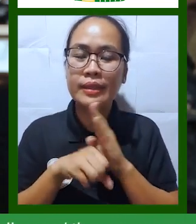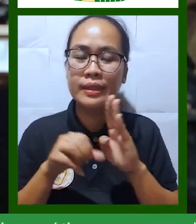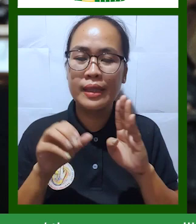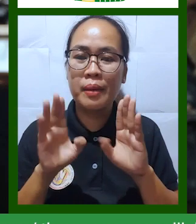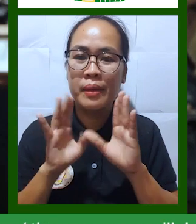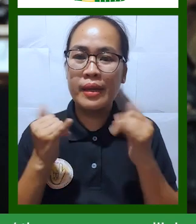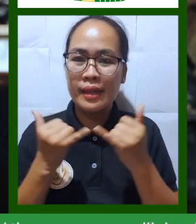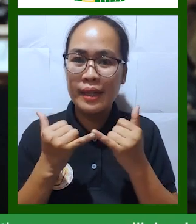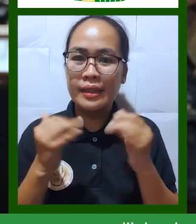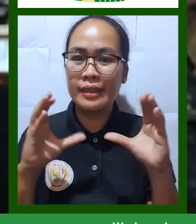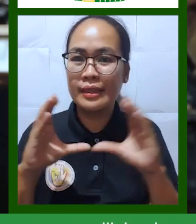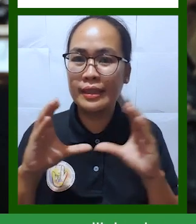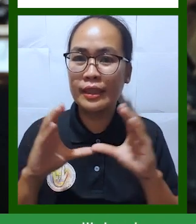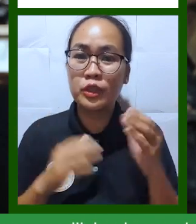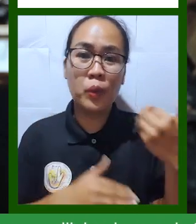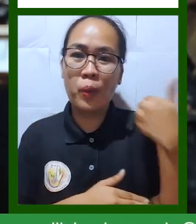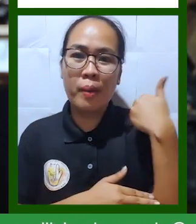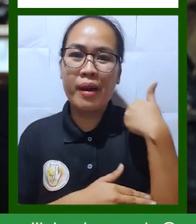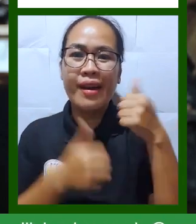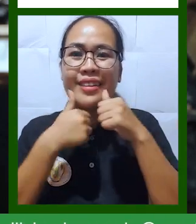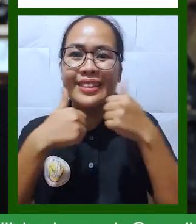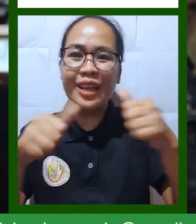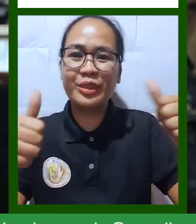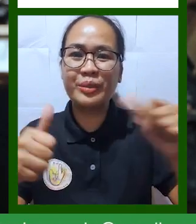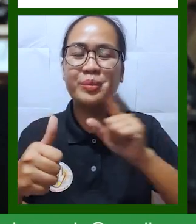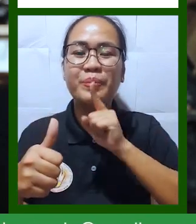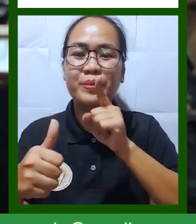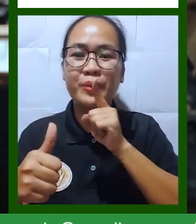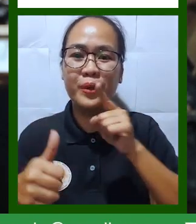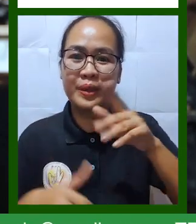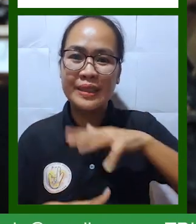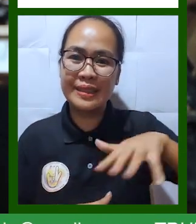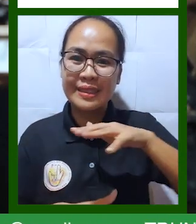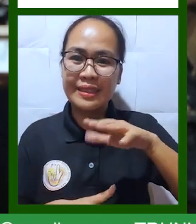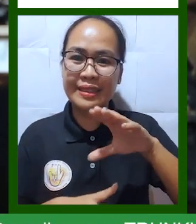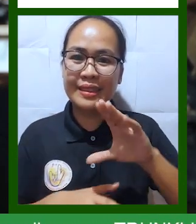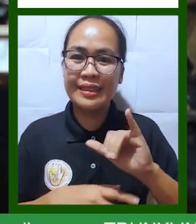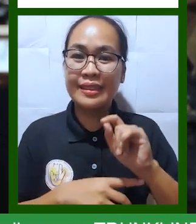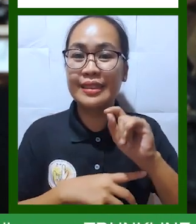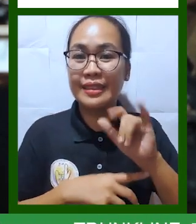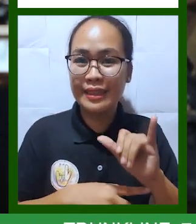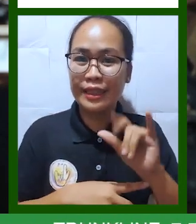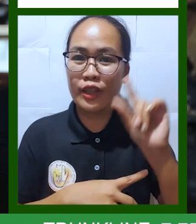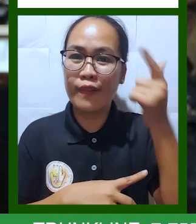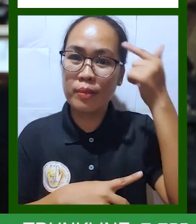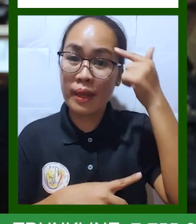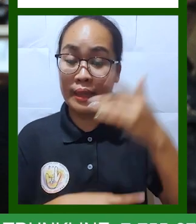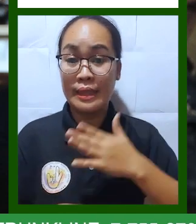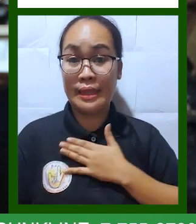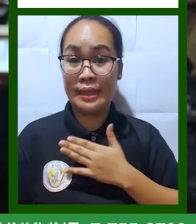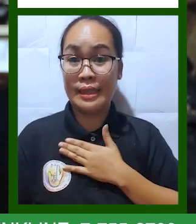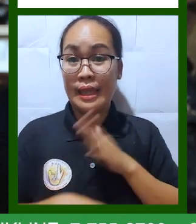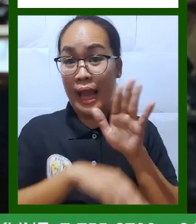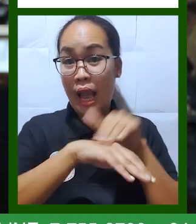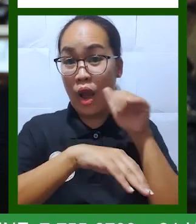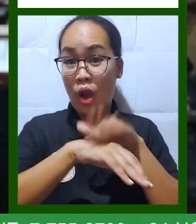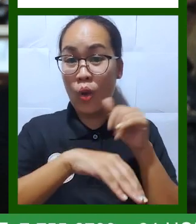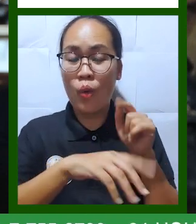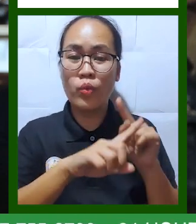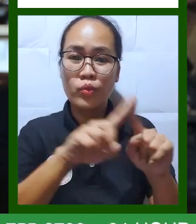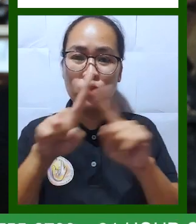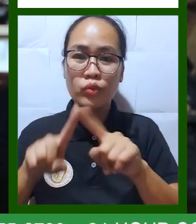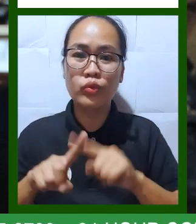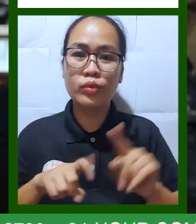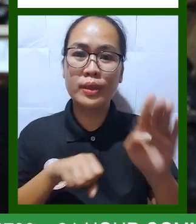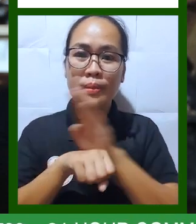business clearance renewal. Ha? Wala pang announcement ang city government, formal na announcement ang ating city government. So ang aking panawagan po